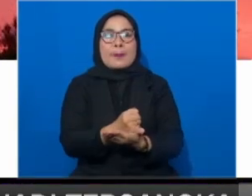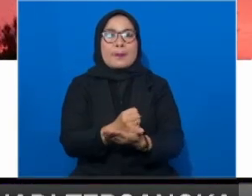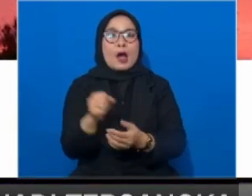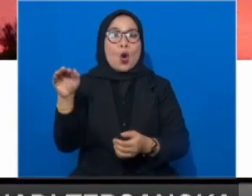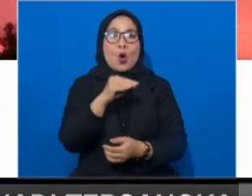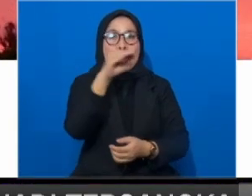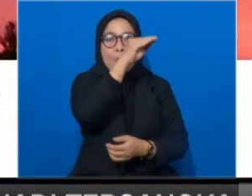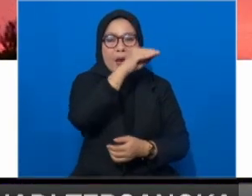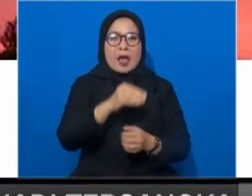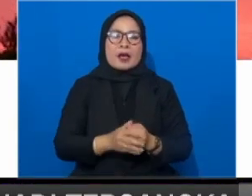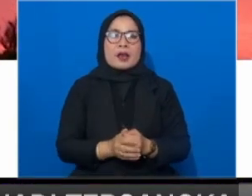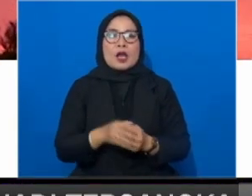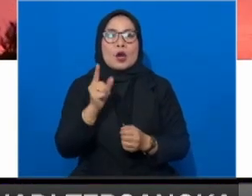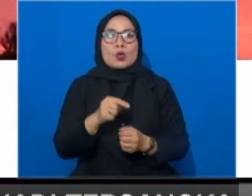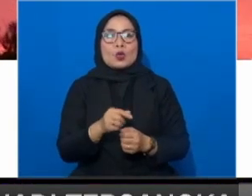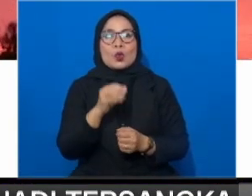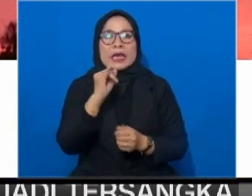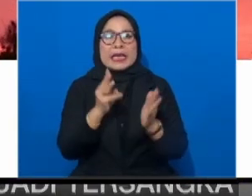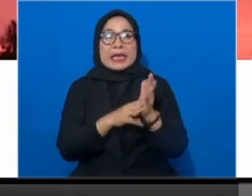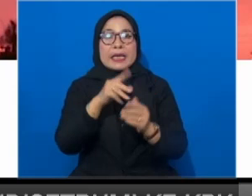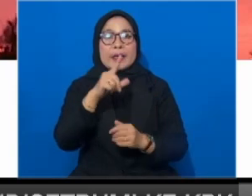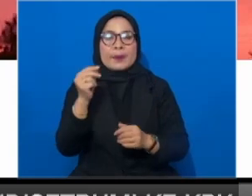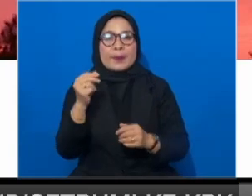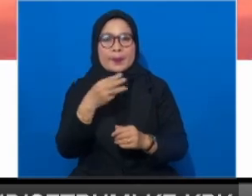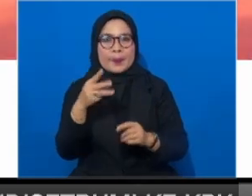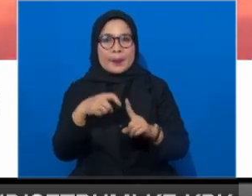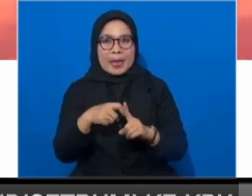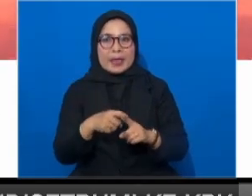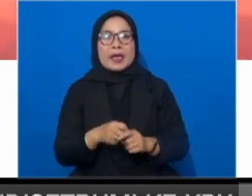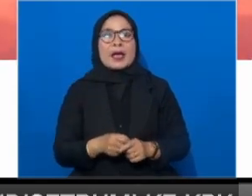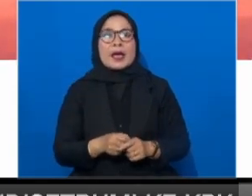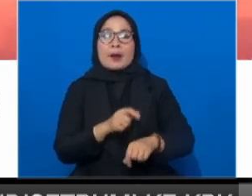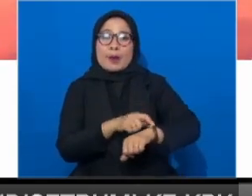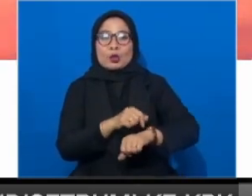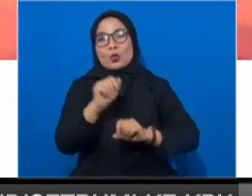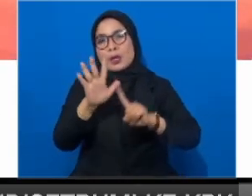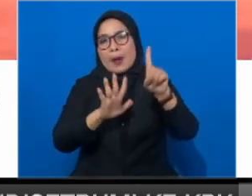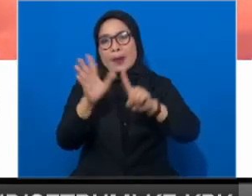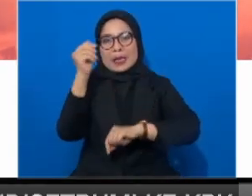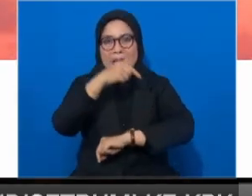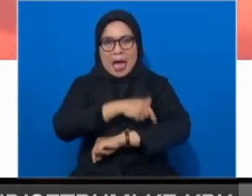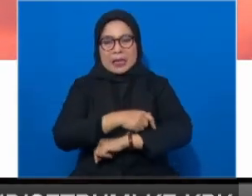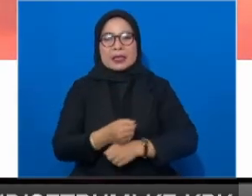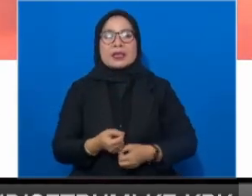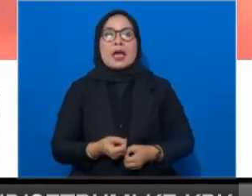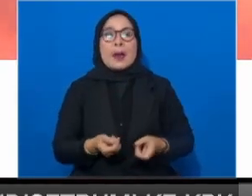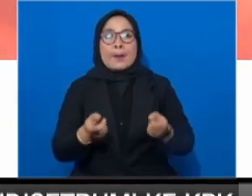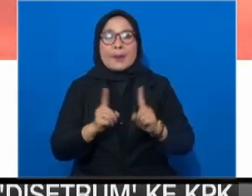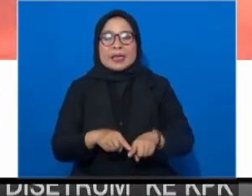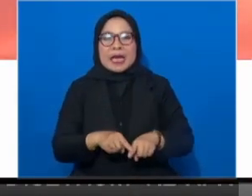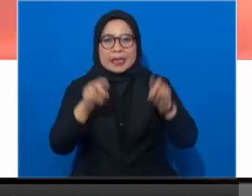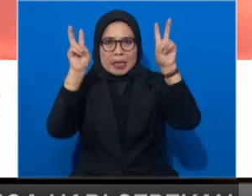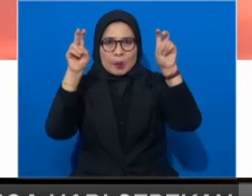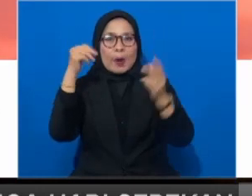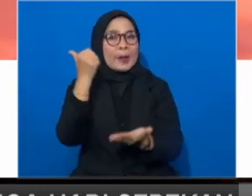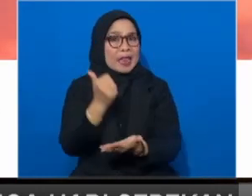rangkaian perayaan Tahun Baru Imlek yang berlangsung selama 15 hari. Ini menjadi momen penutupan dan harapan